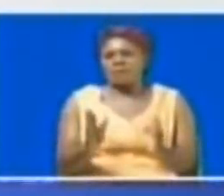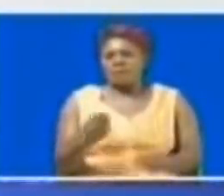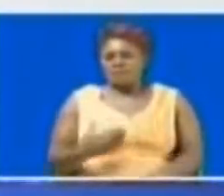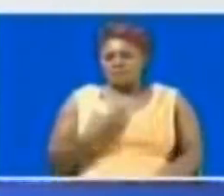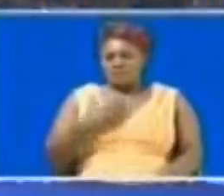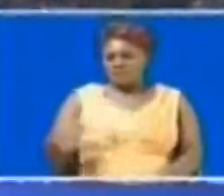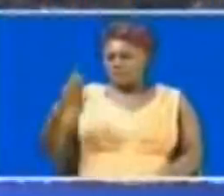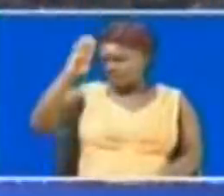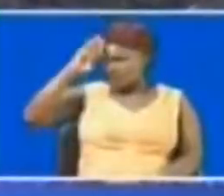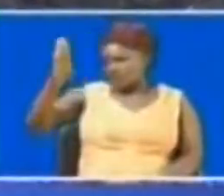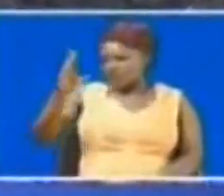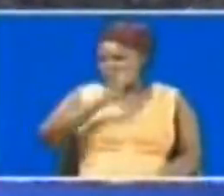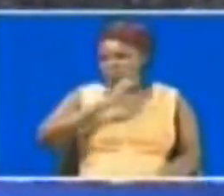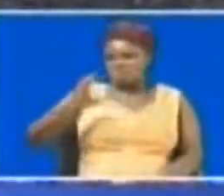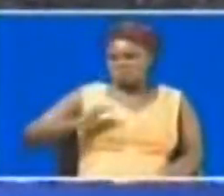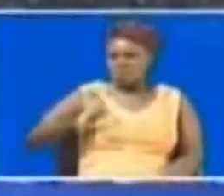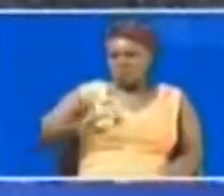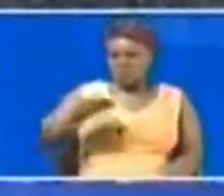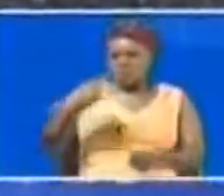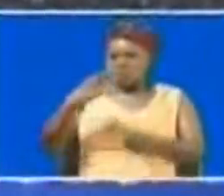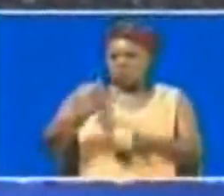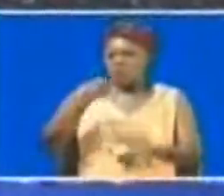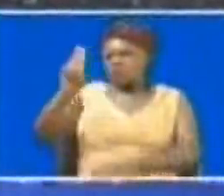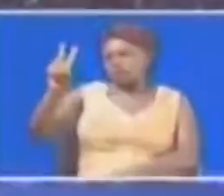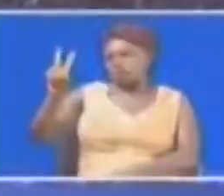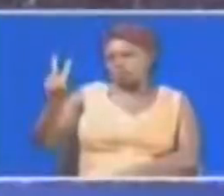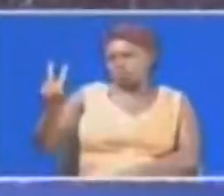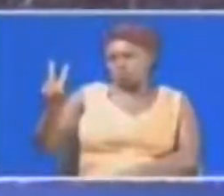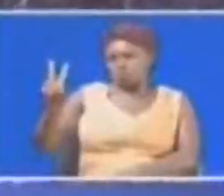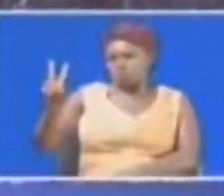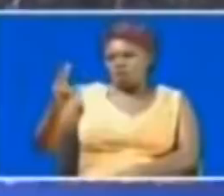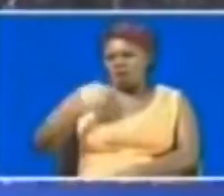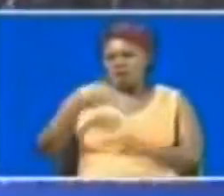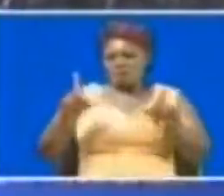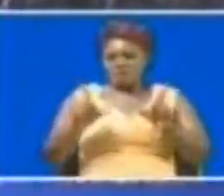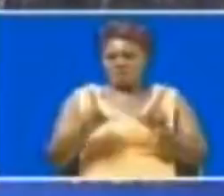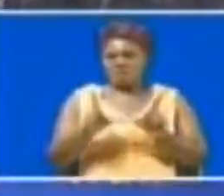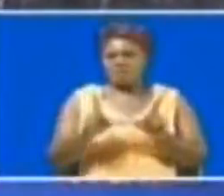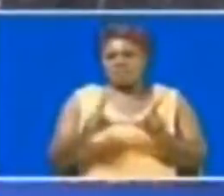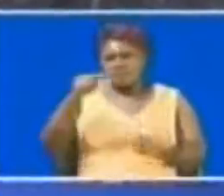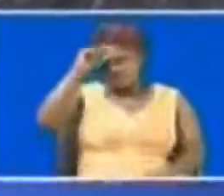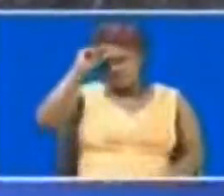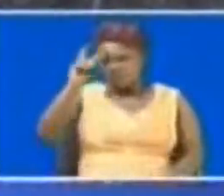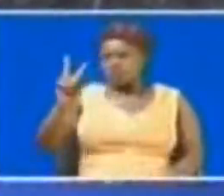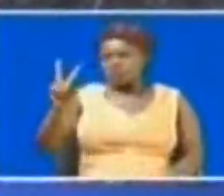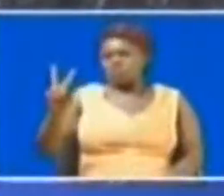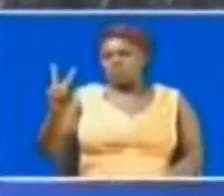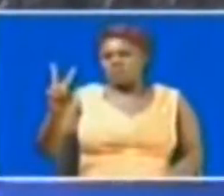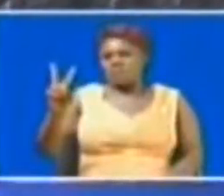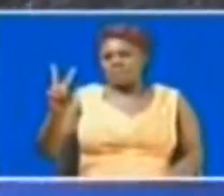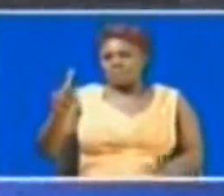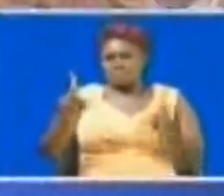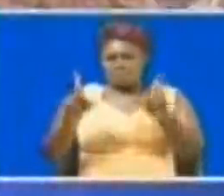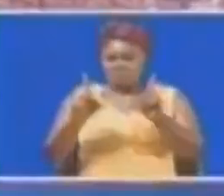the area on Sunday, the committee singled out two companies that were given reclamation licenses by two government agencies.